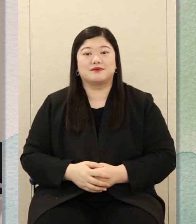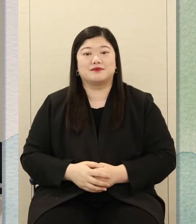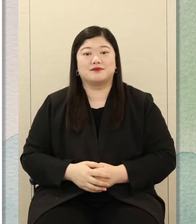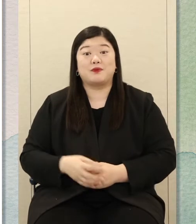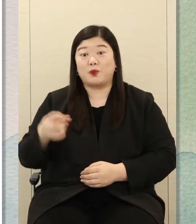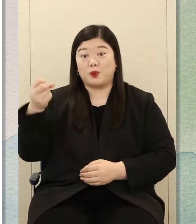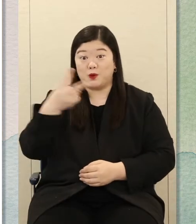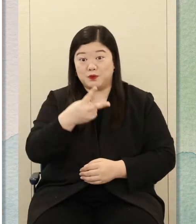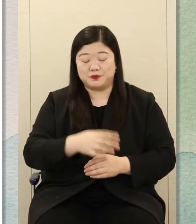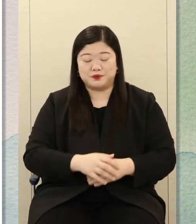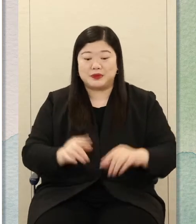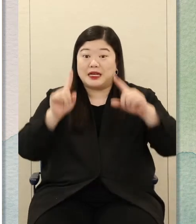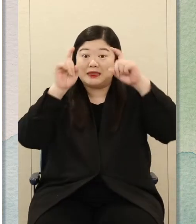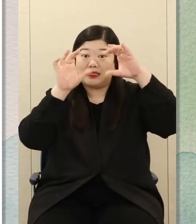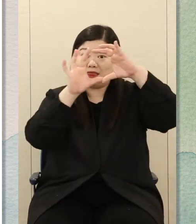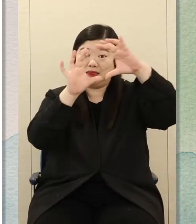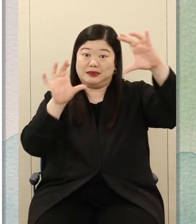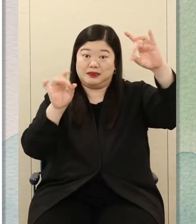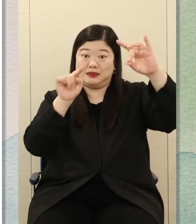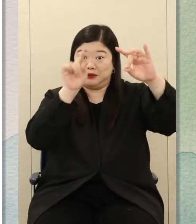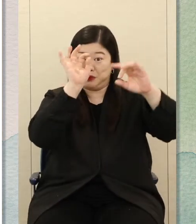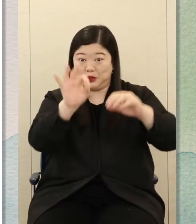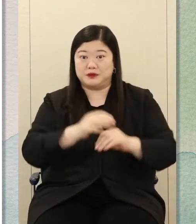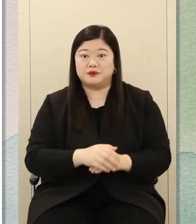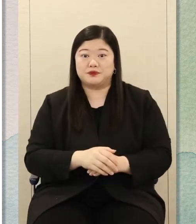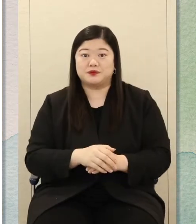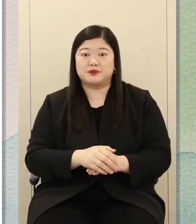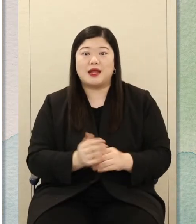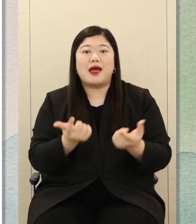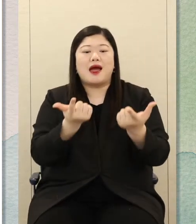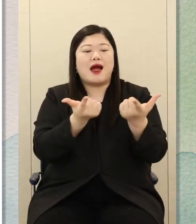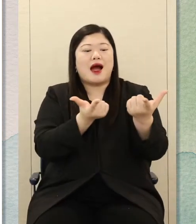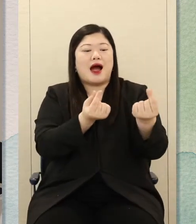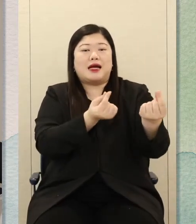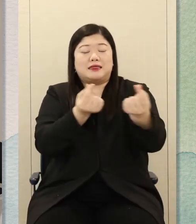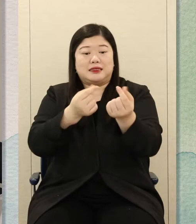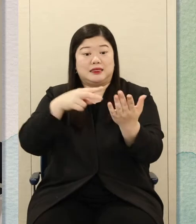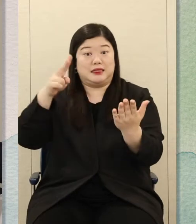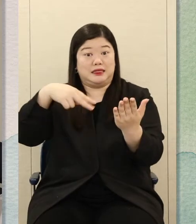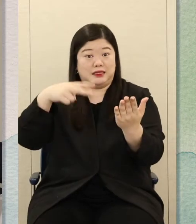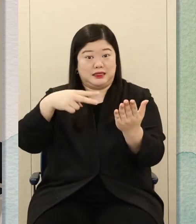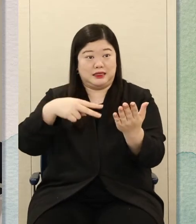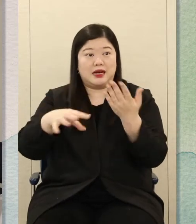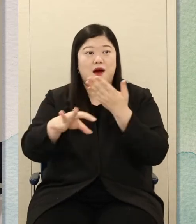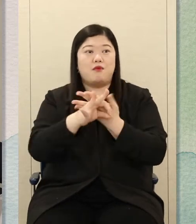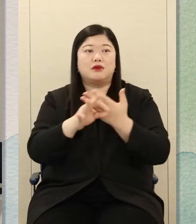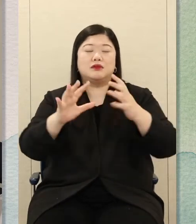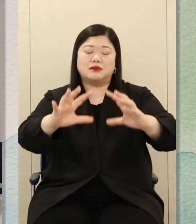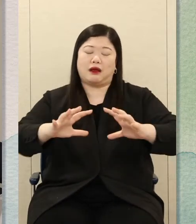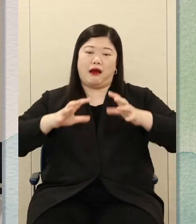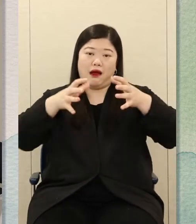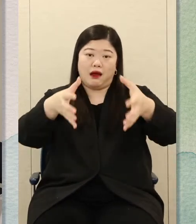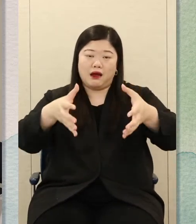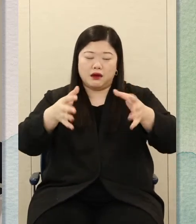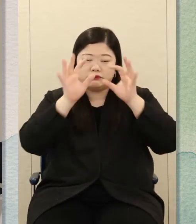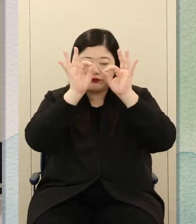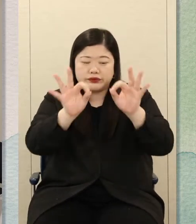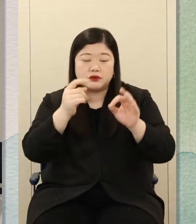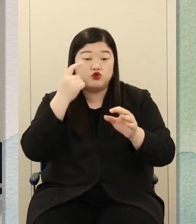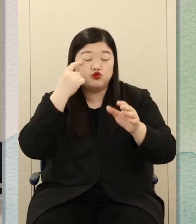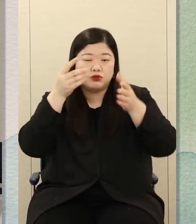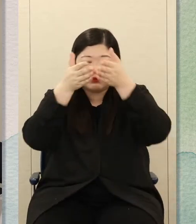그리고 같이 읽기는 세계를 폭넓게 알아가는 방법인데요. 저게 굉장히 또 중요해요. 왜